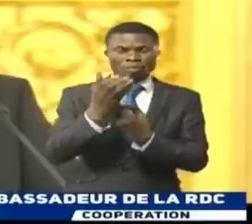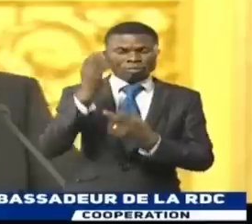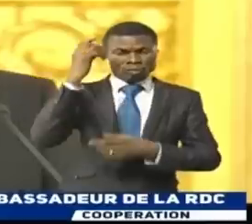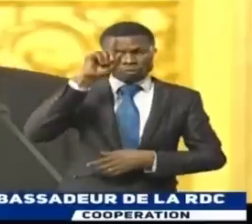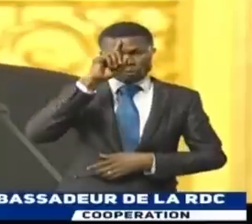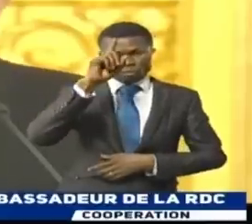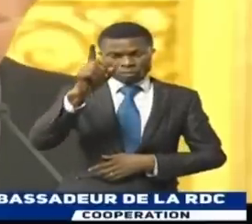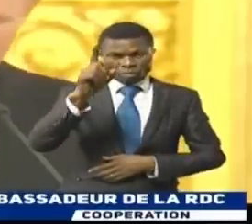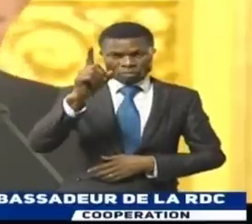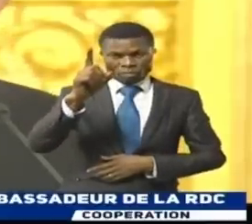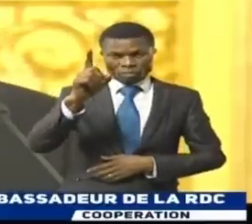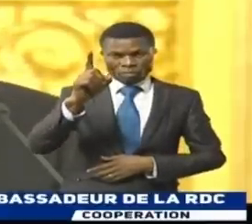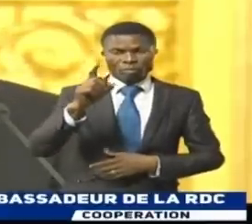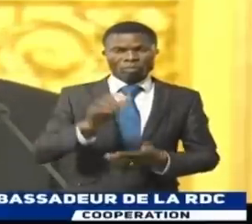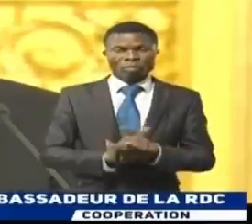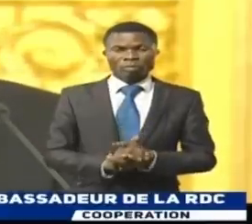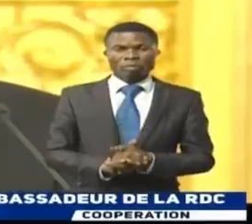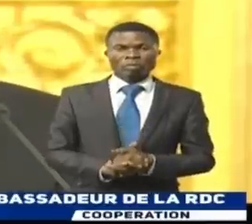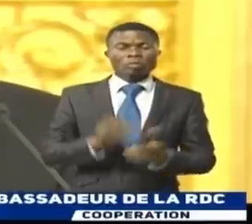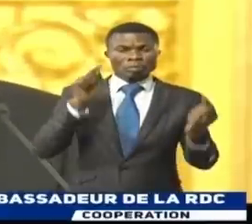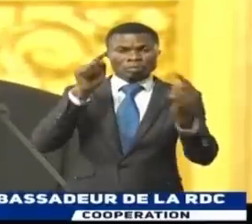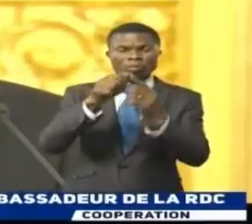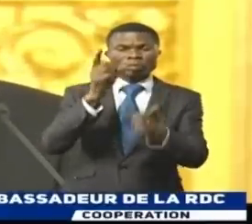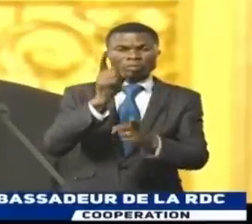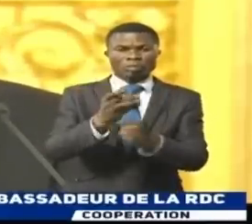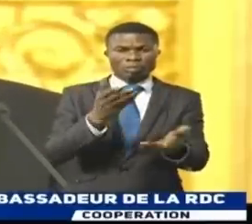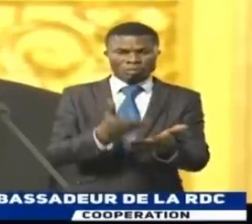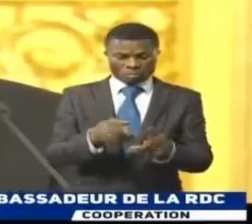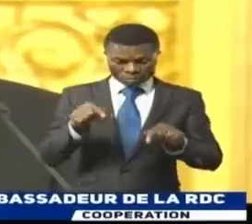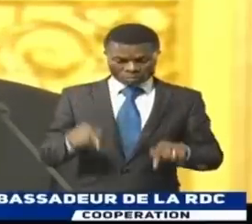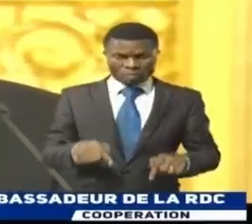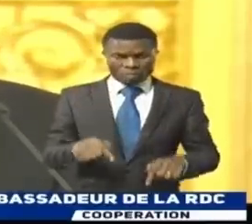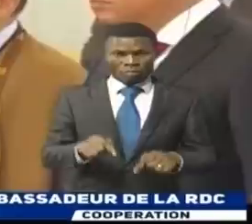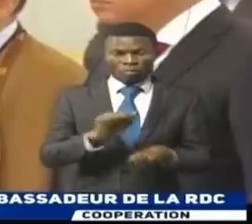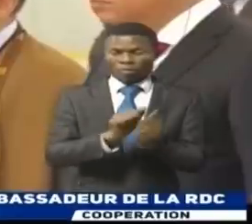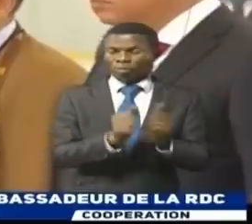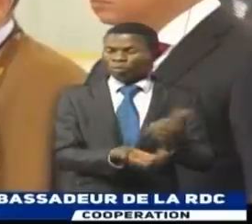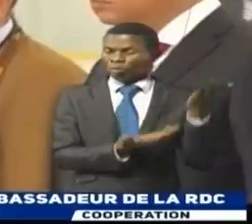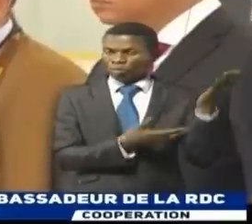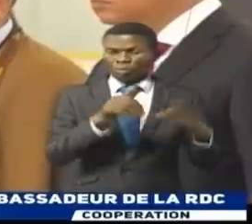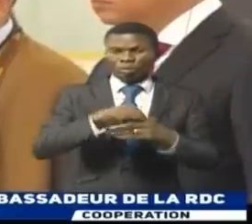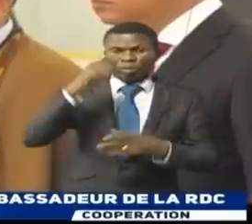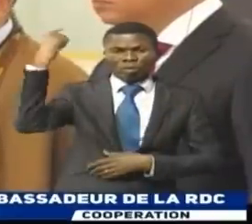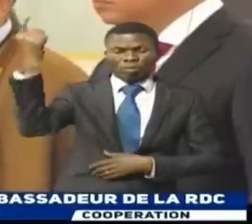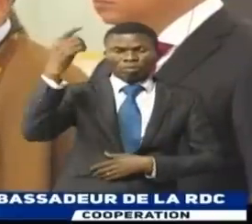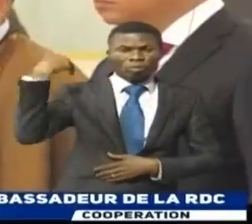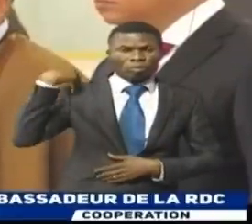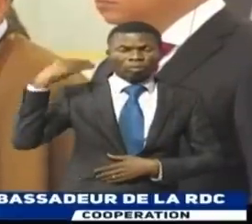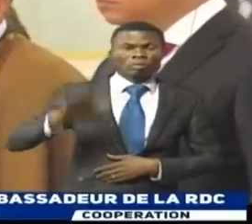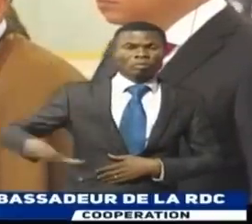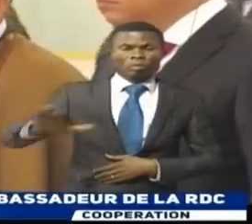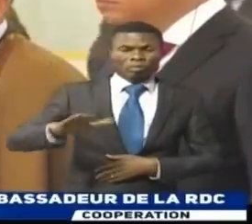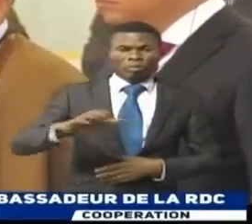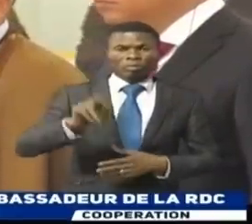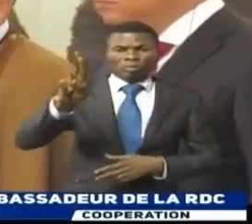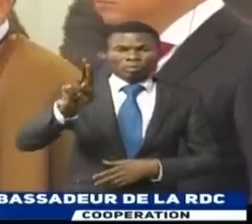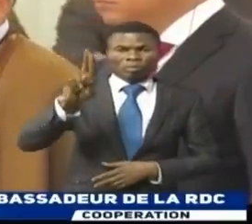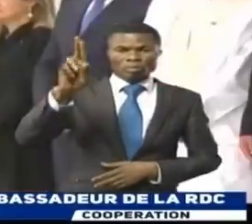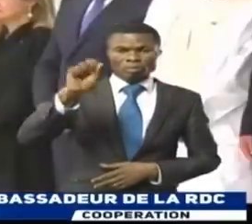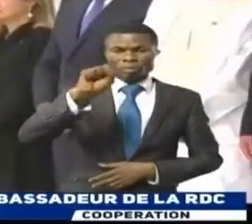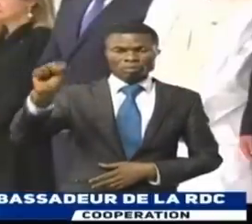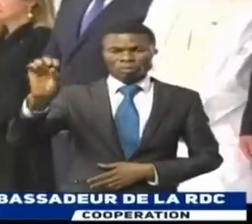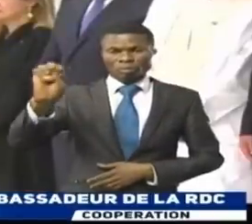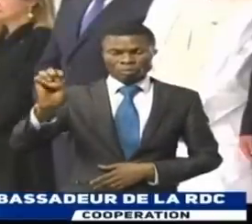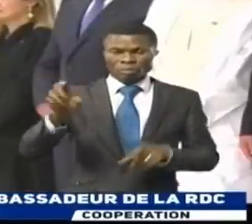intellectuelles, Kremlin fixe ses objectifs en ce moment des enjeux mondiaux. L'État russe privilégie, selon les dires de